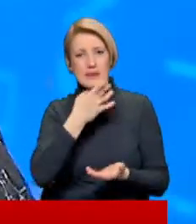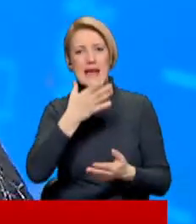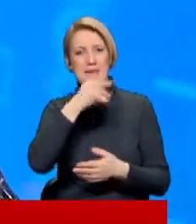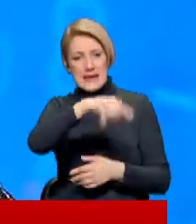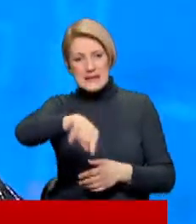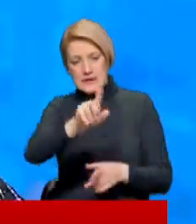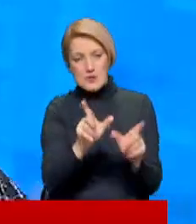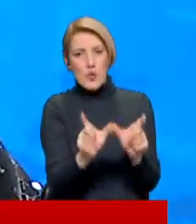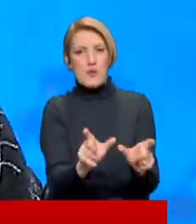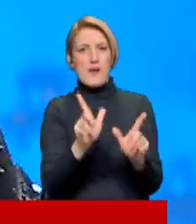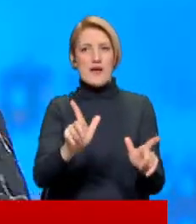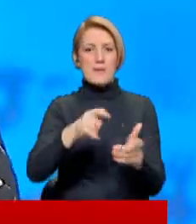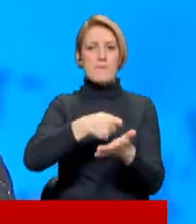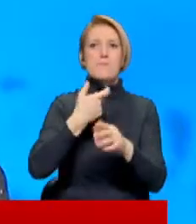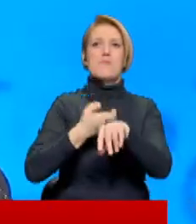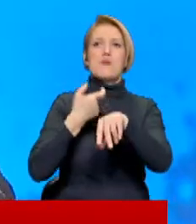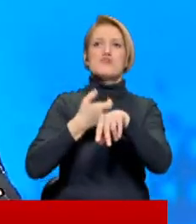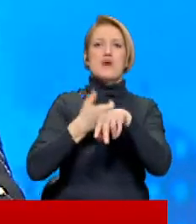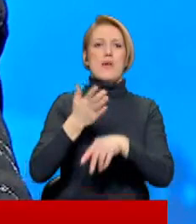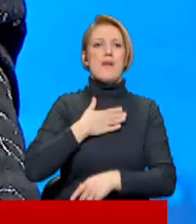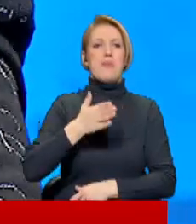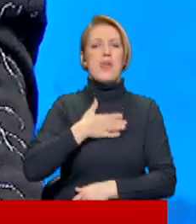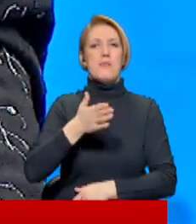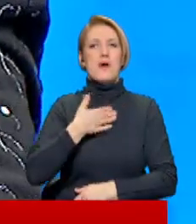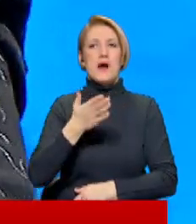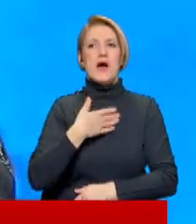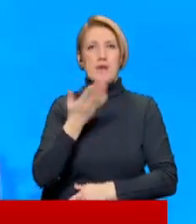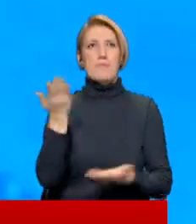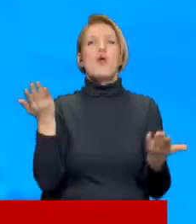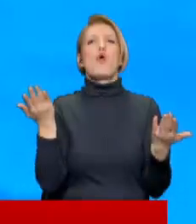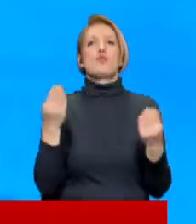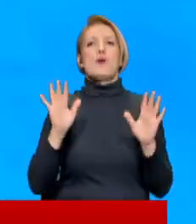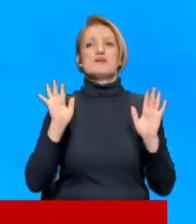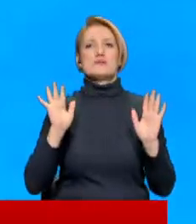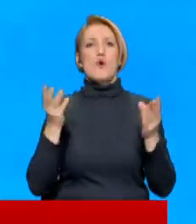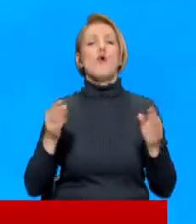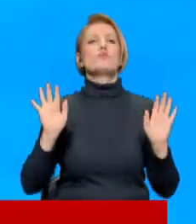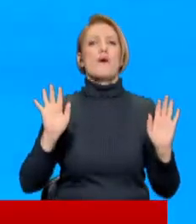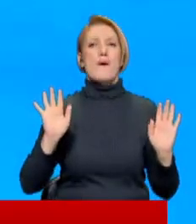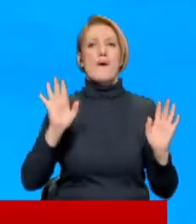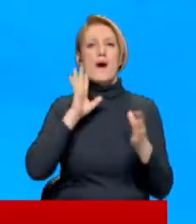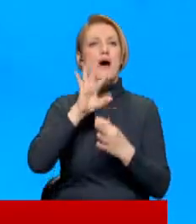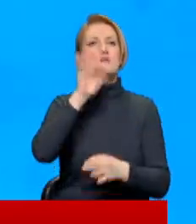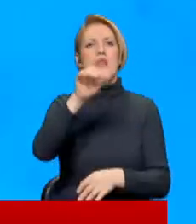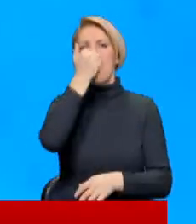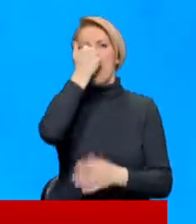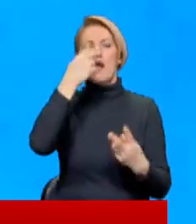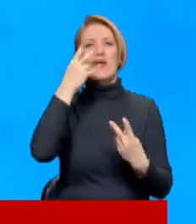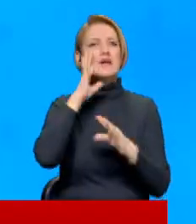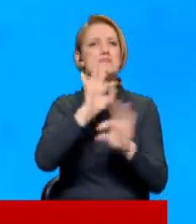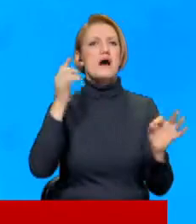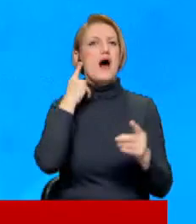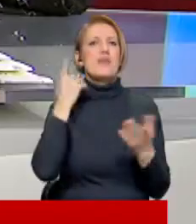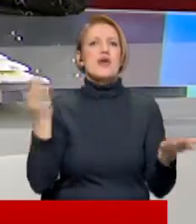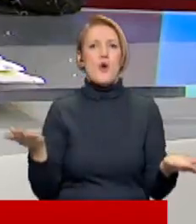emekliyi gözetleyecek. Maşallah Rabbena hep bana, Rabbena hep bana. Olmuyor, Olmuyor. İnsanlar kan alıyor. Kimsenin haberi yok. E